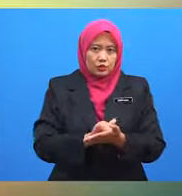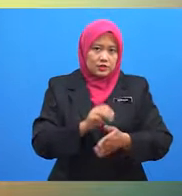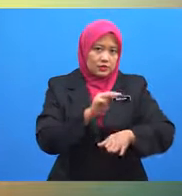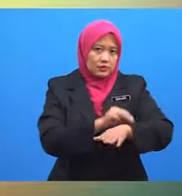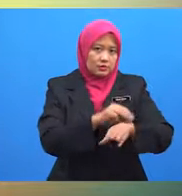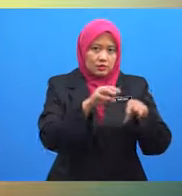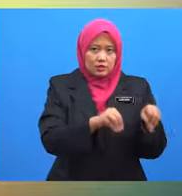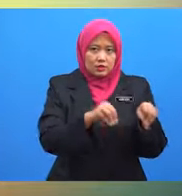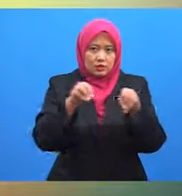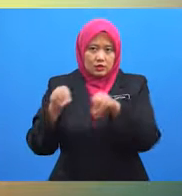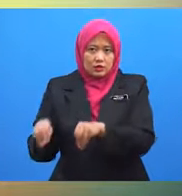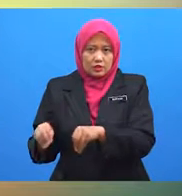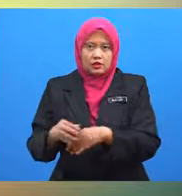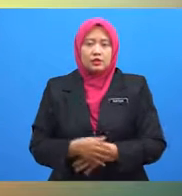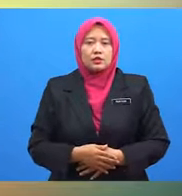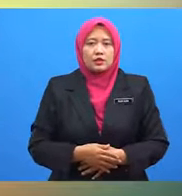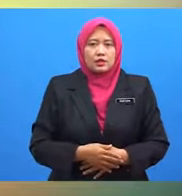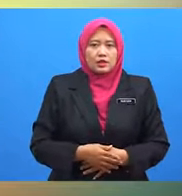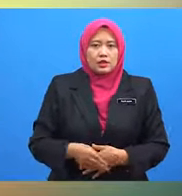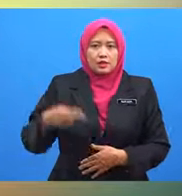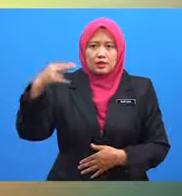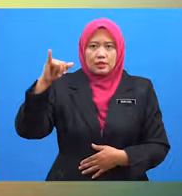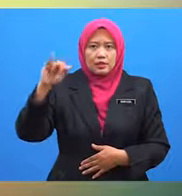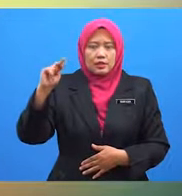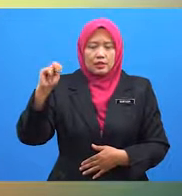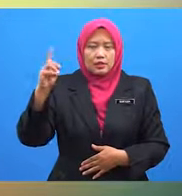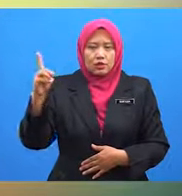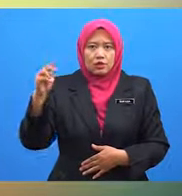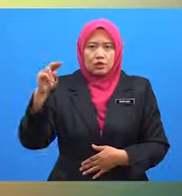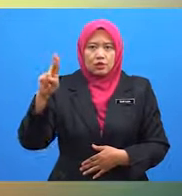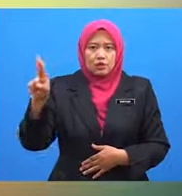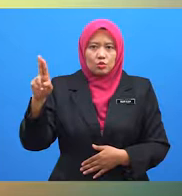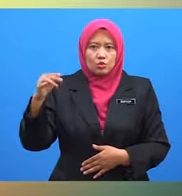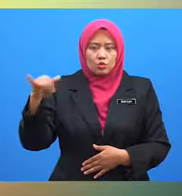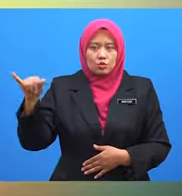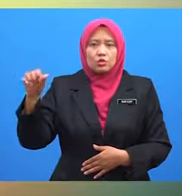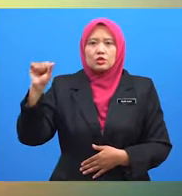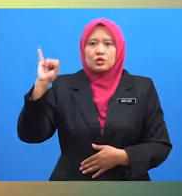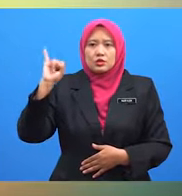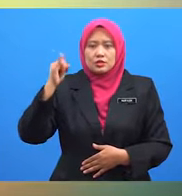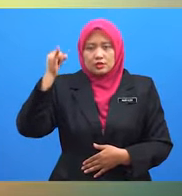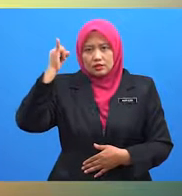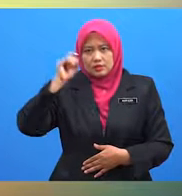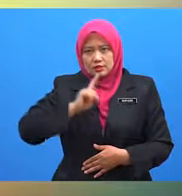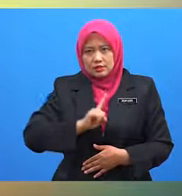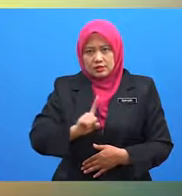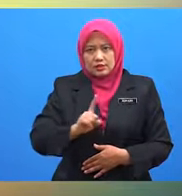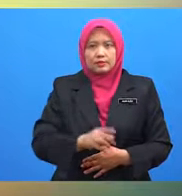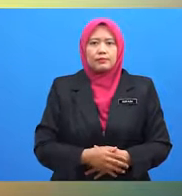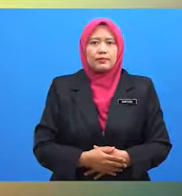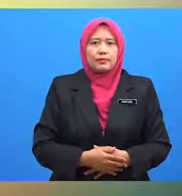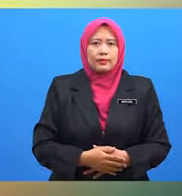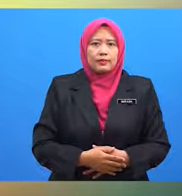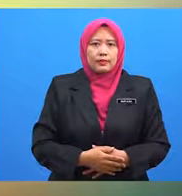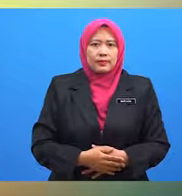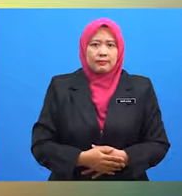dan Islam dan kerajaan yang berkuasa ialah Kerajaan Sriwijaya. Zaman Bahasa Melayu Kuno